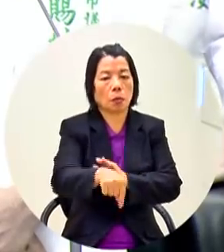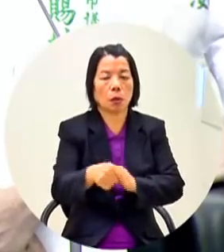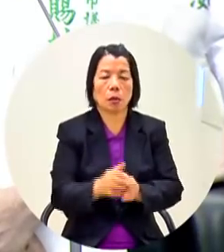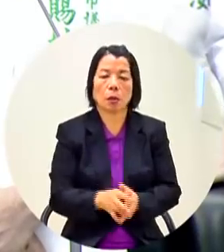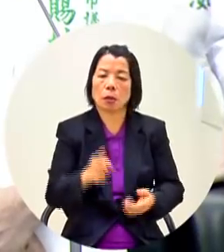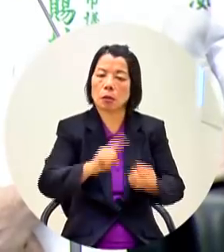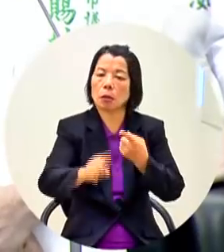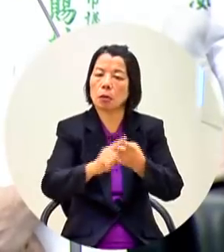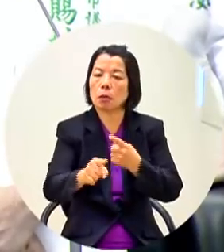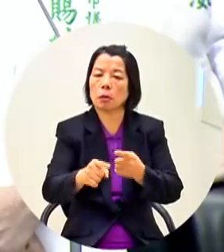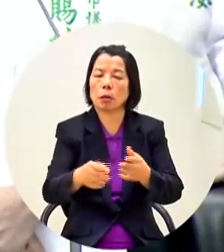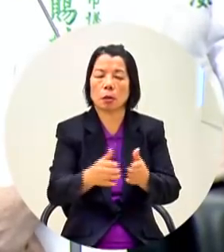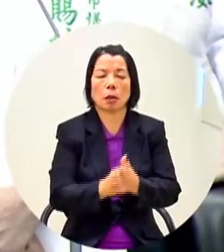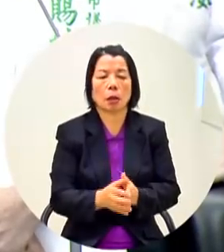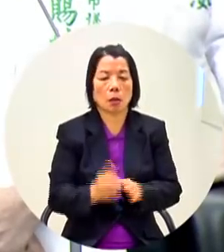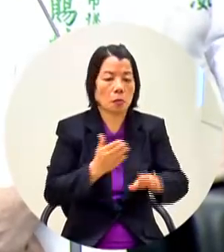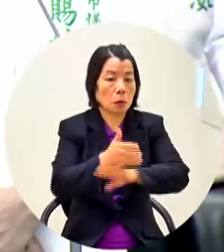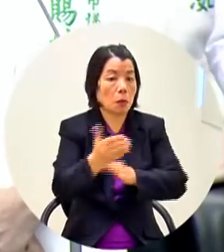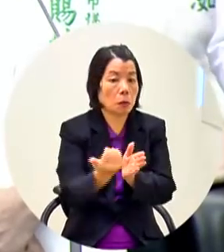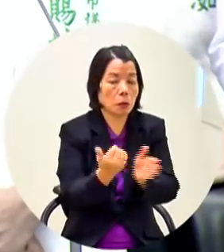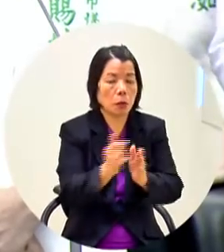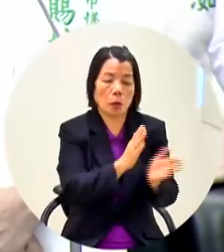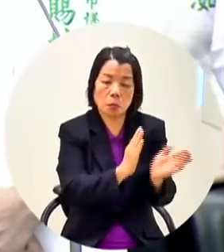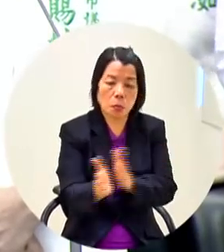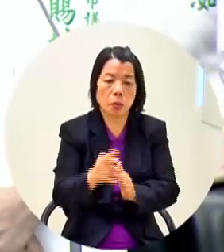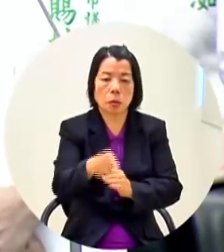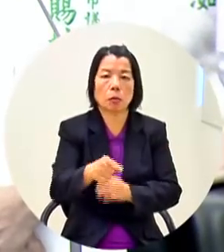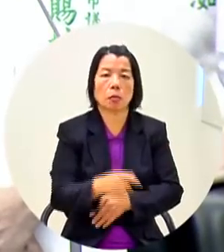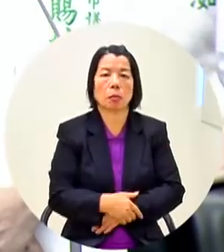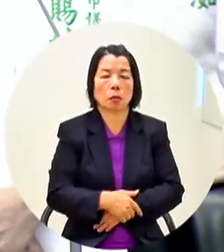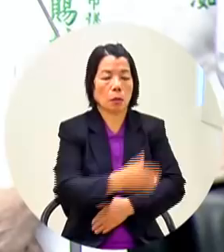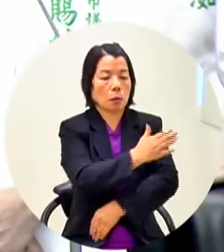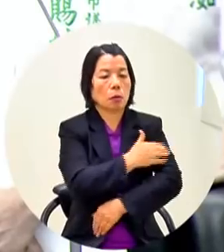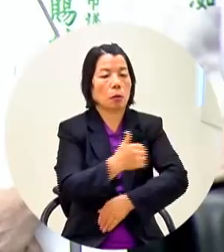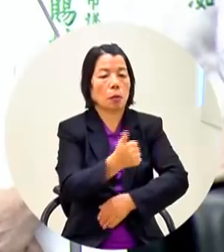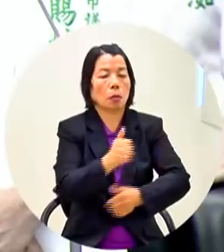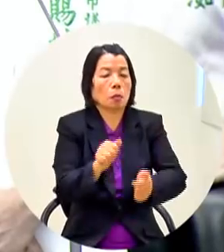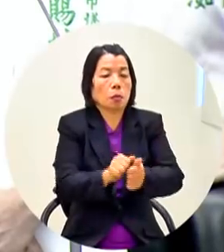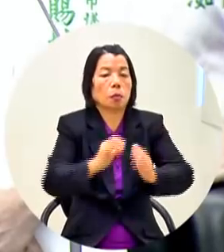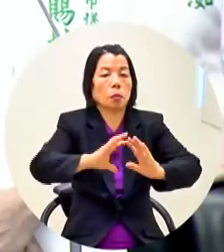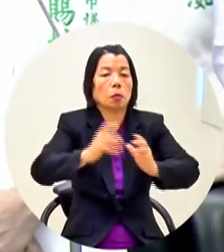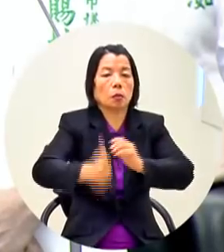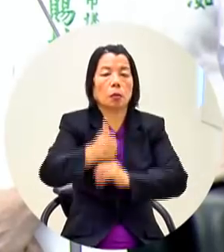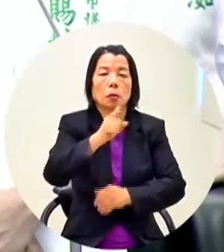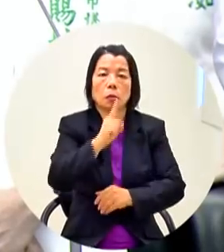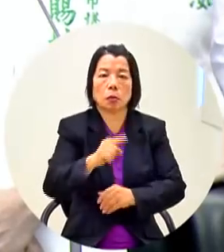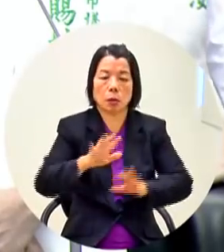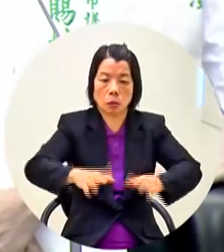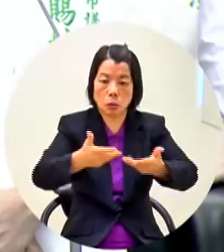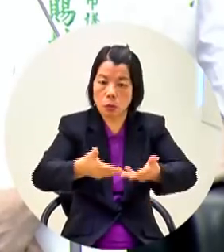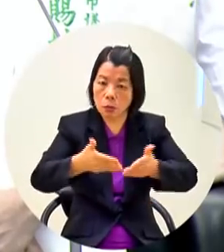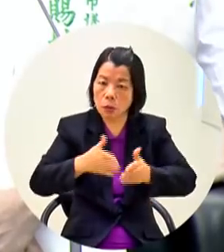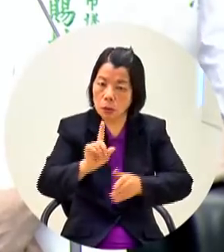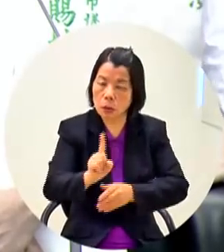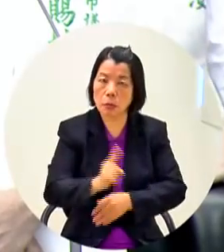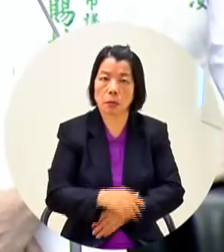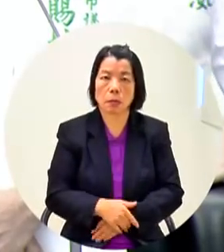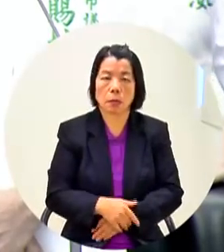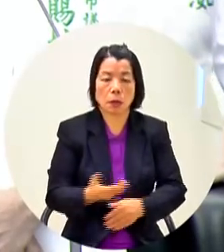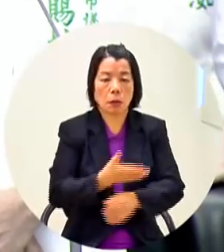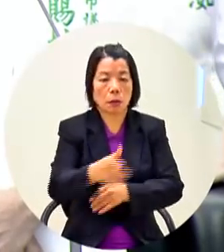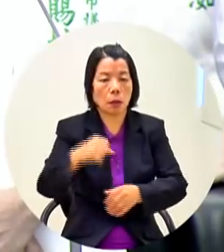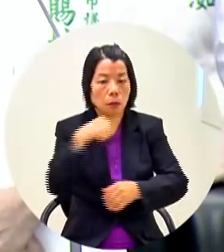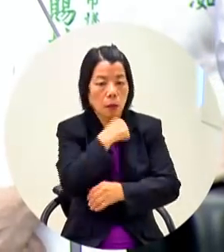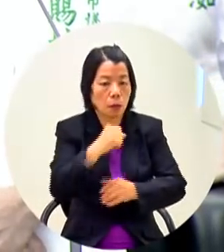超超前部署啊。陈建仁副总统伊嘛，我讲，伊讲即卖上重要是啥物？爱好咱的台湾